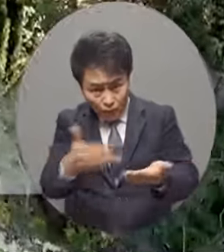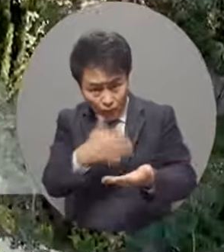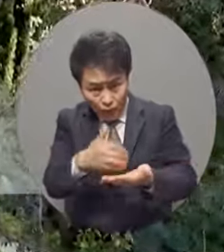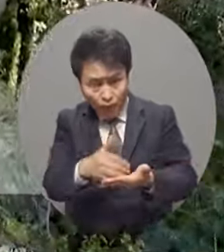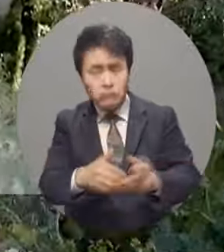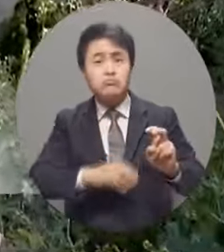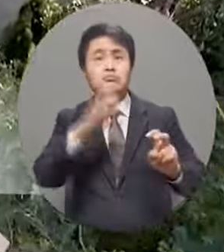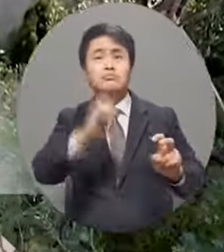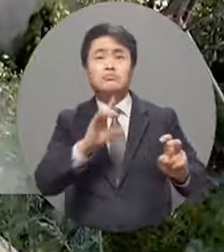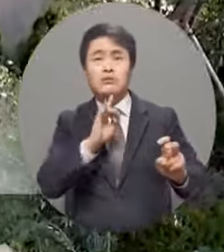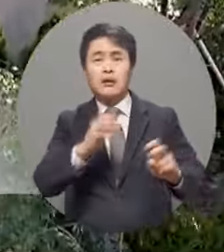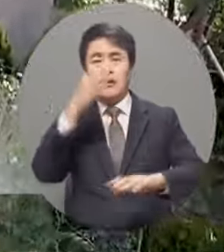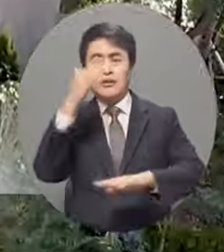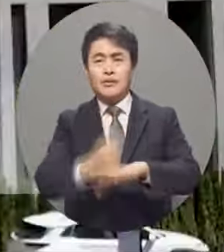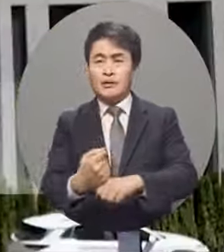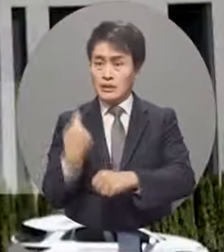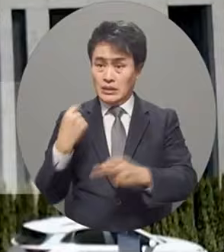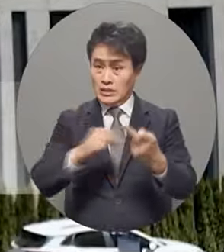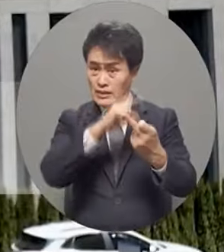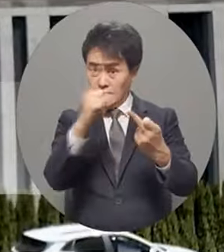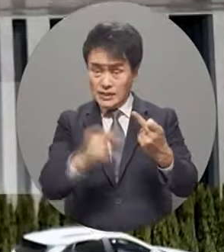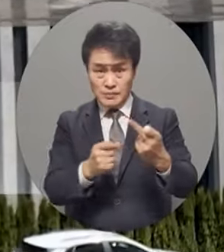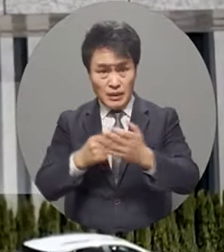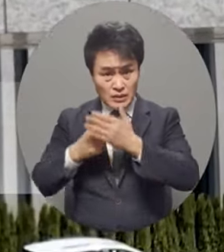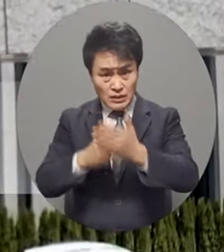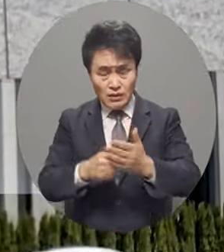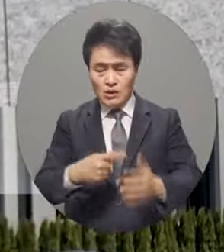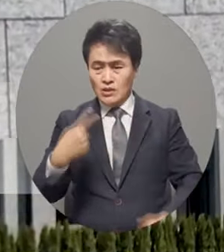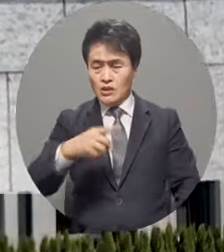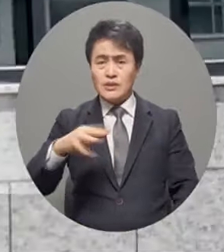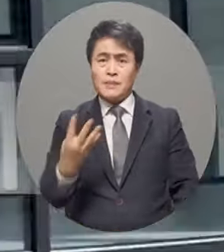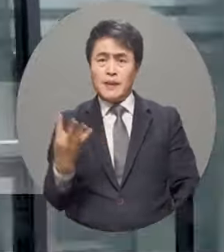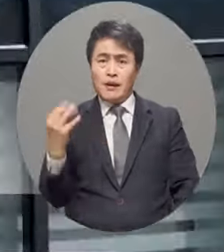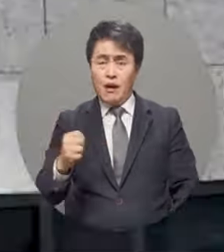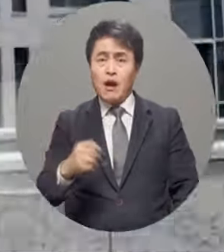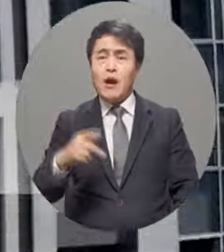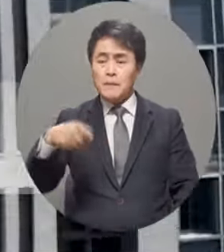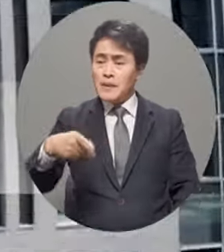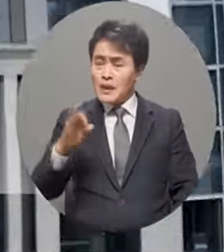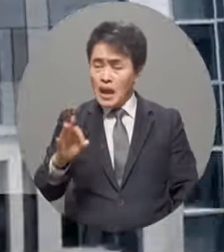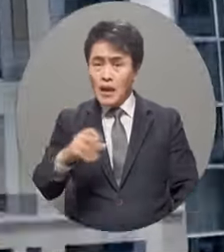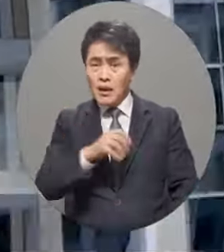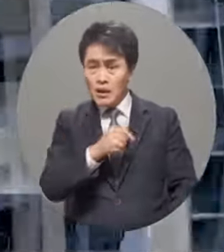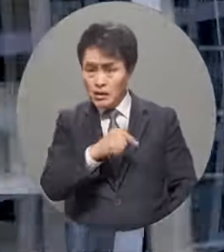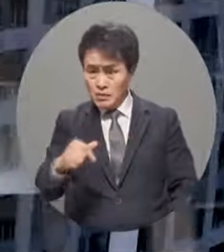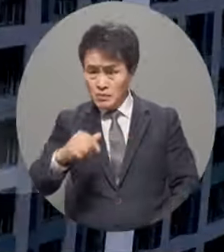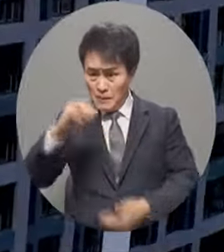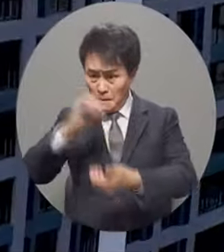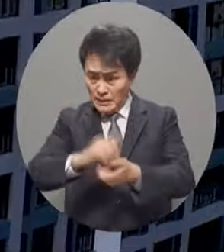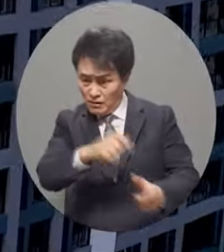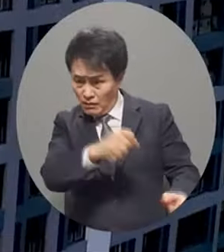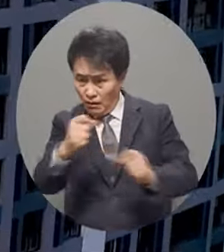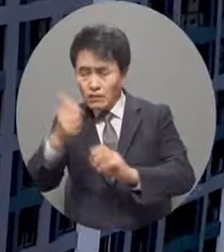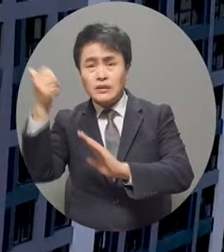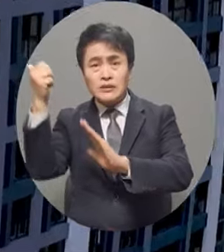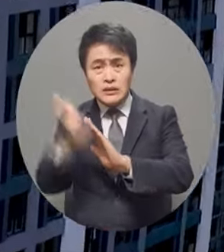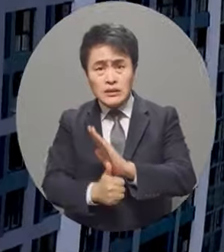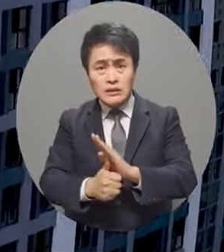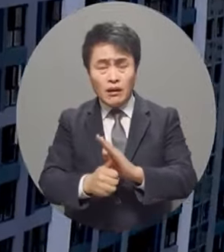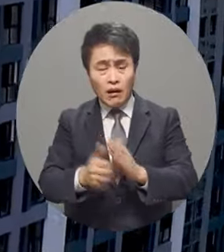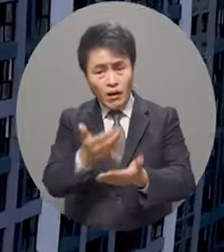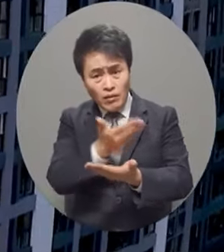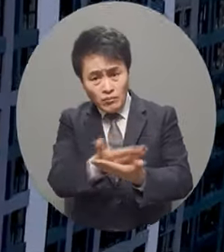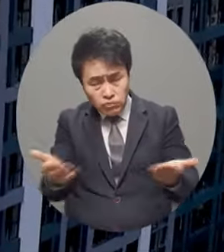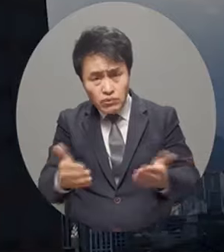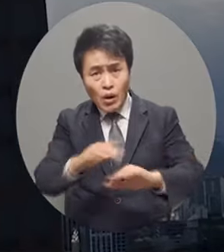그쳤습니다. 결국 지난해 12월 시행사는 1,400억 원대 PF 대출에 만기 연장에 실패했습니다. 미분양 물량은